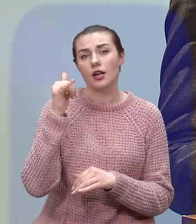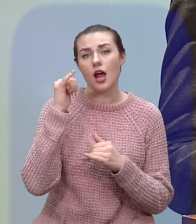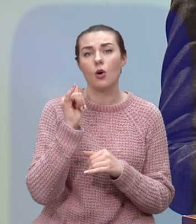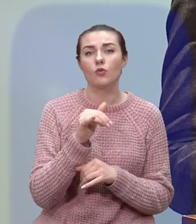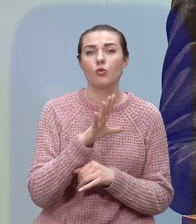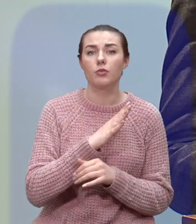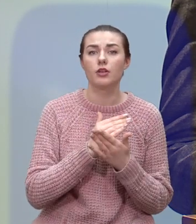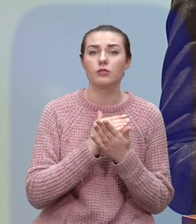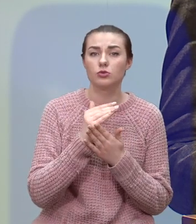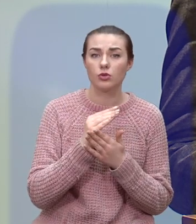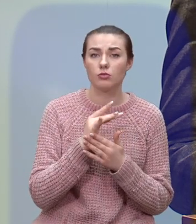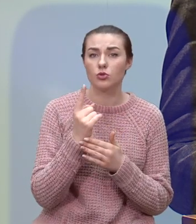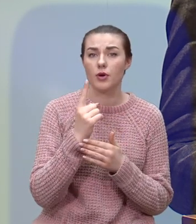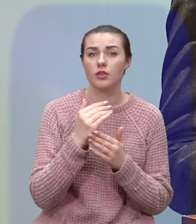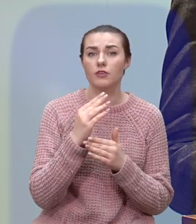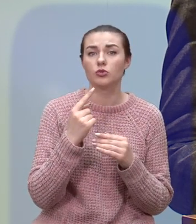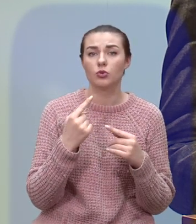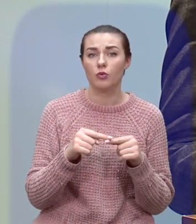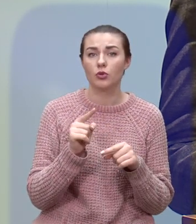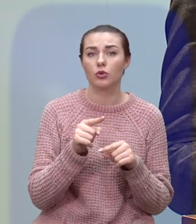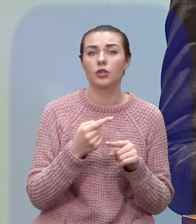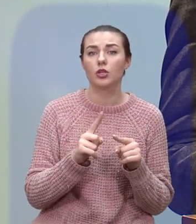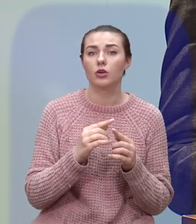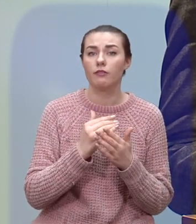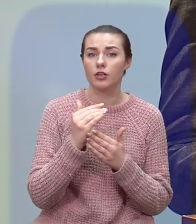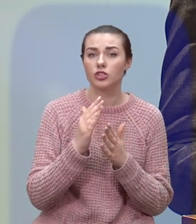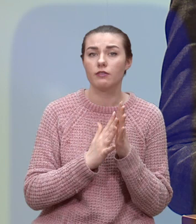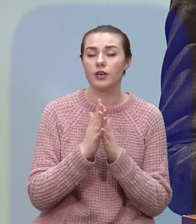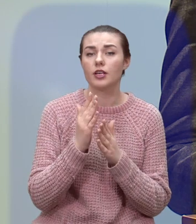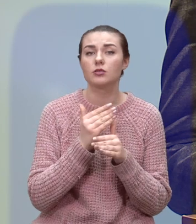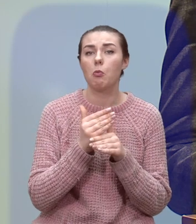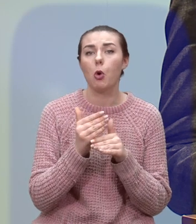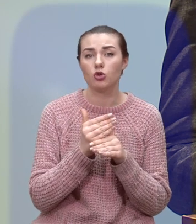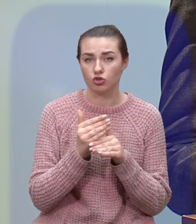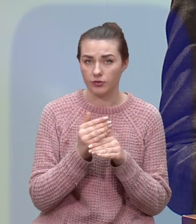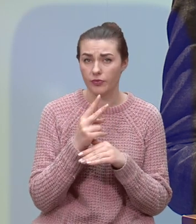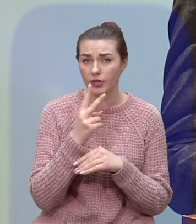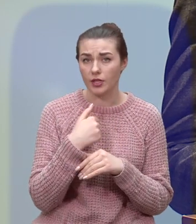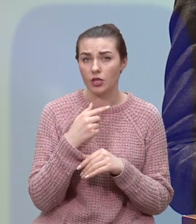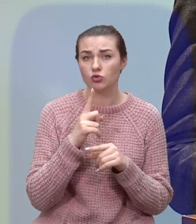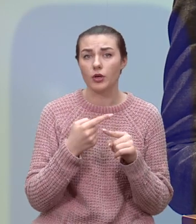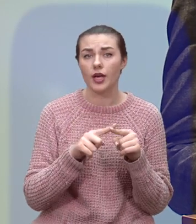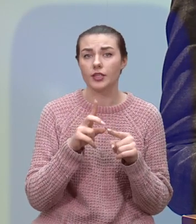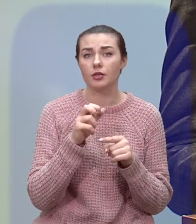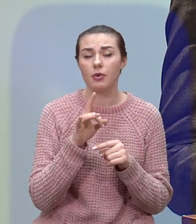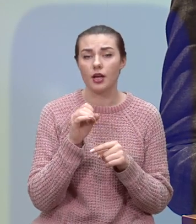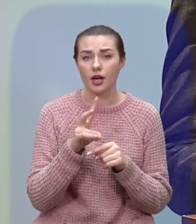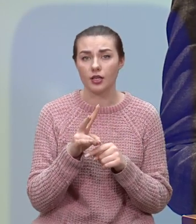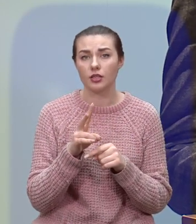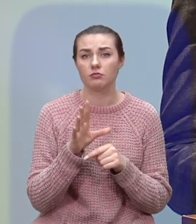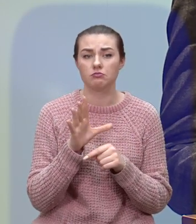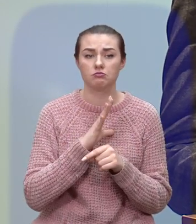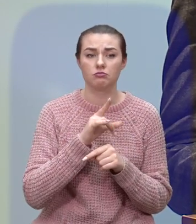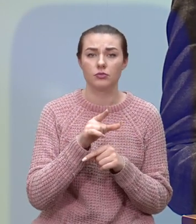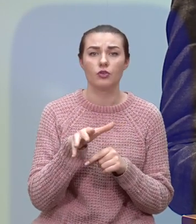него были высокие причем один выше другого этот который выше вырос позже видел я что этот баран ба дал